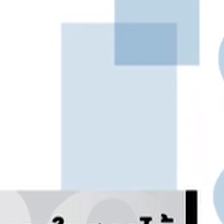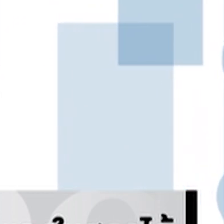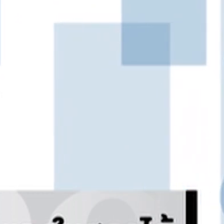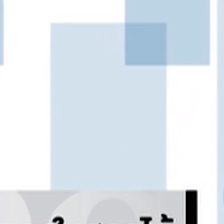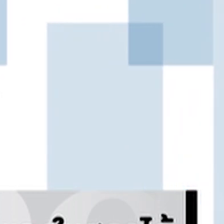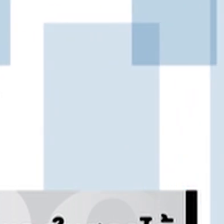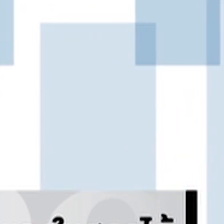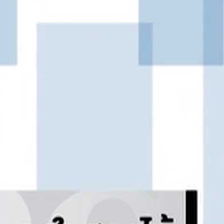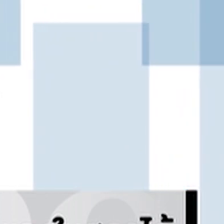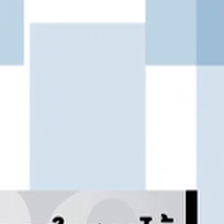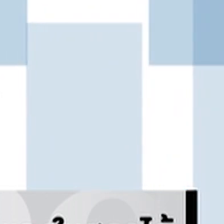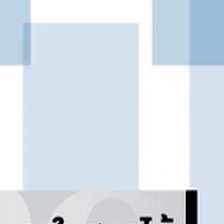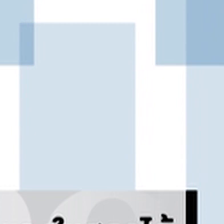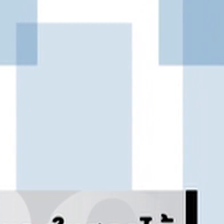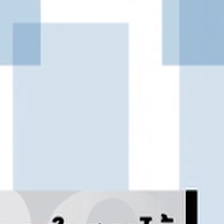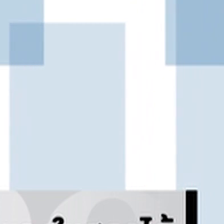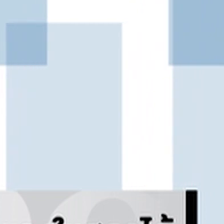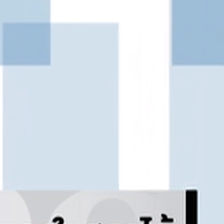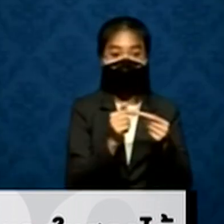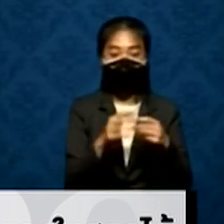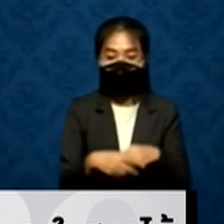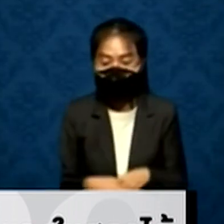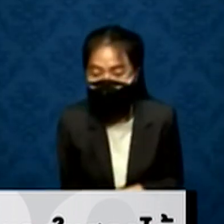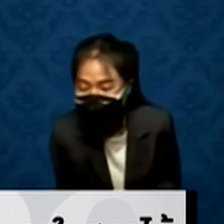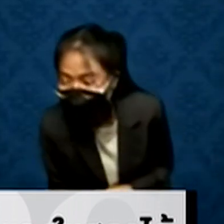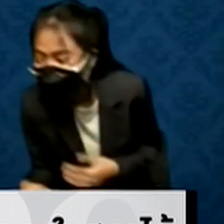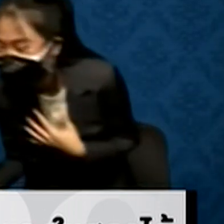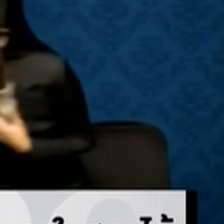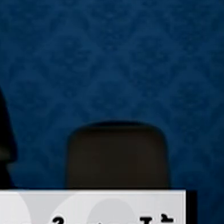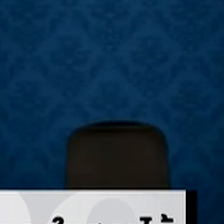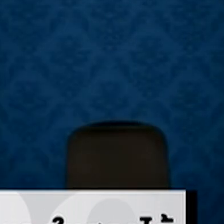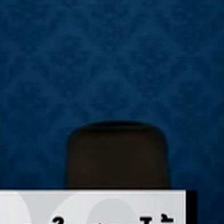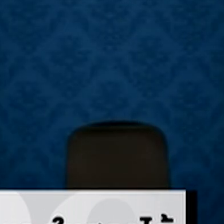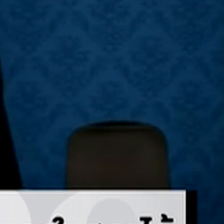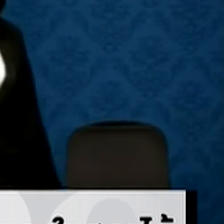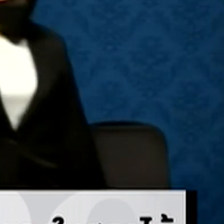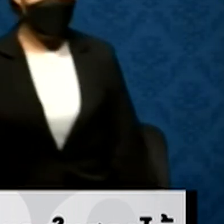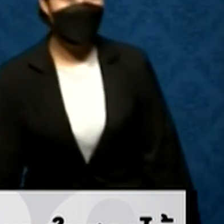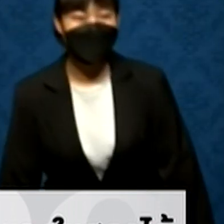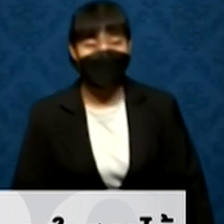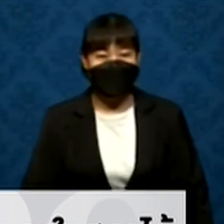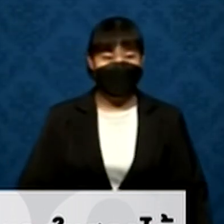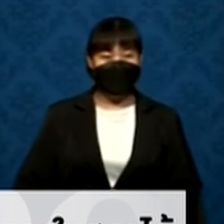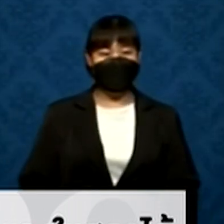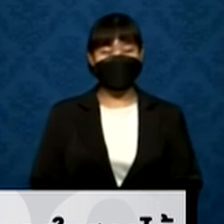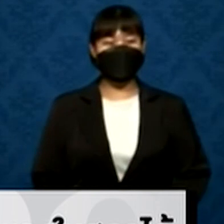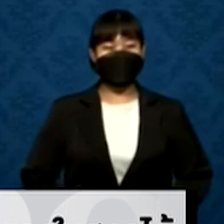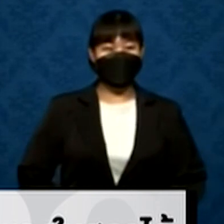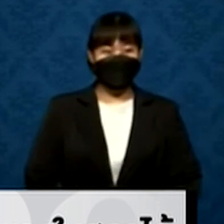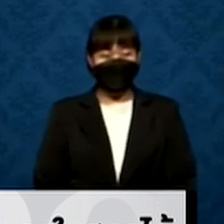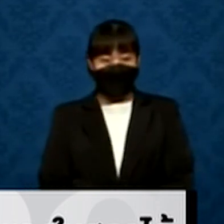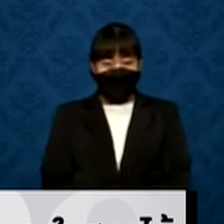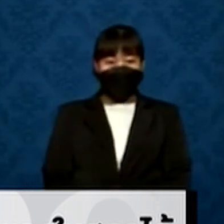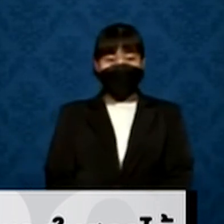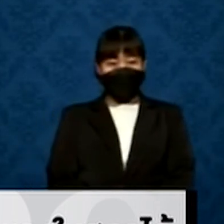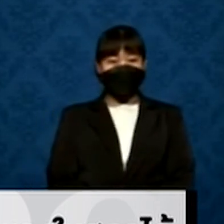เป็นบุคคลผู้มีสิทธิ์เลือกตั้งในการเข้าชื่อเสนอร่างกฎหมายเสนอร่างแก้ไขรัฐหนุนแก้ไขเพิ่มเติมนั้นมาตรา 256หมู่นิดนึงประกอบกับ